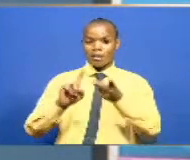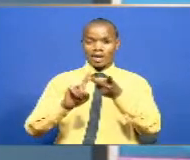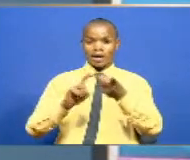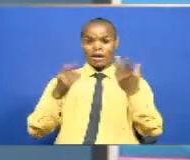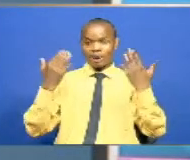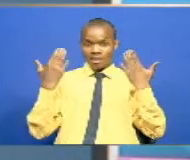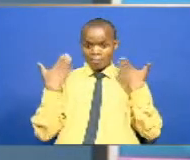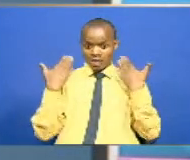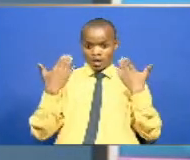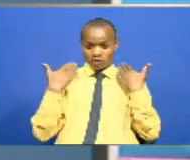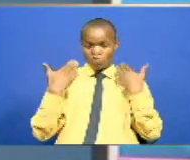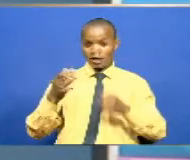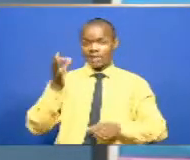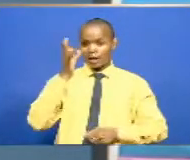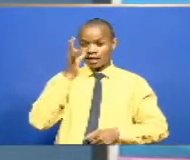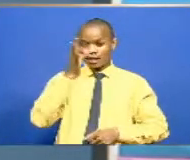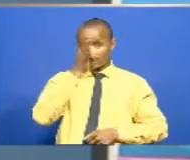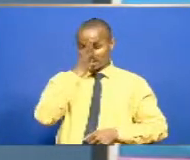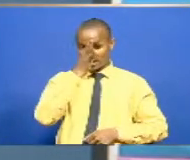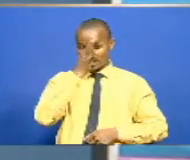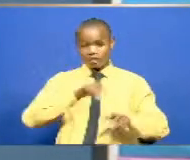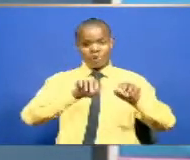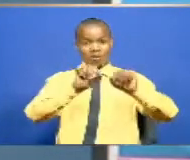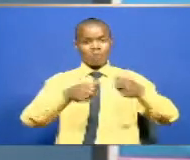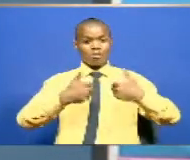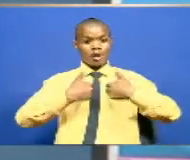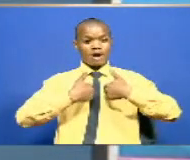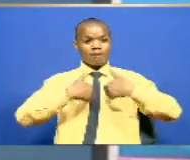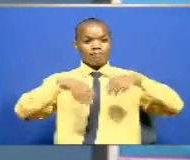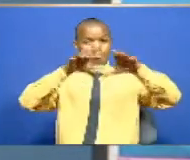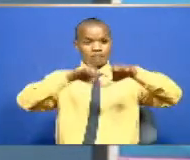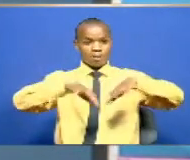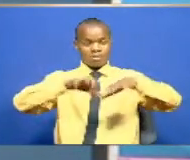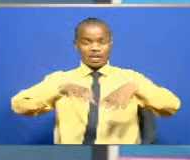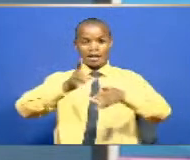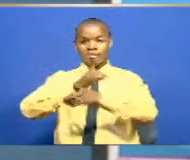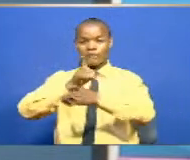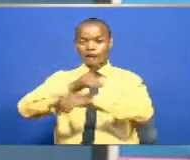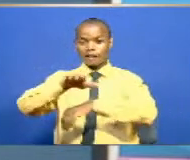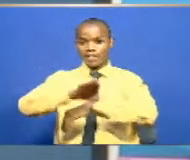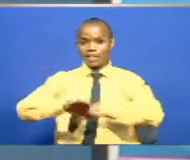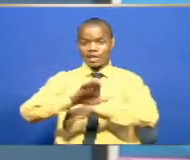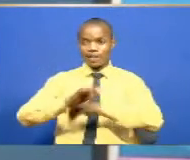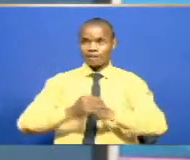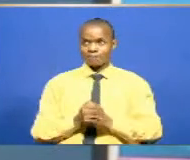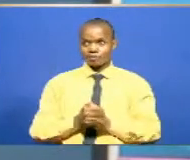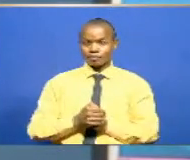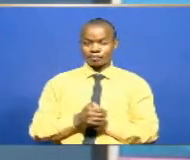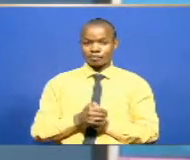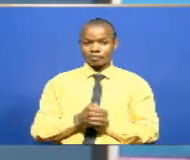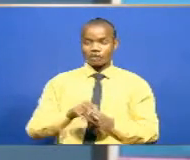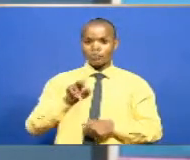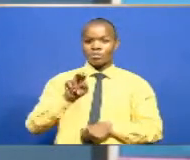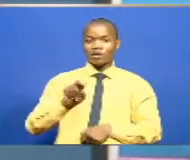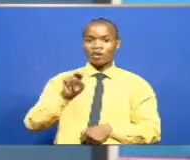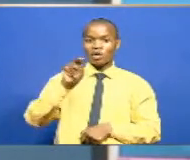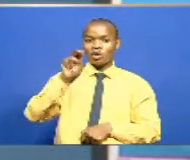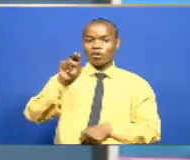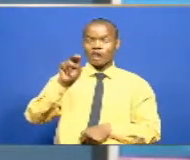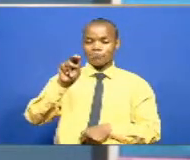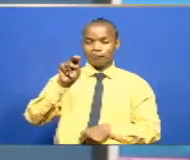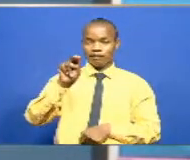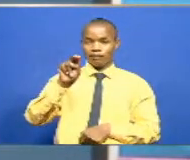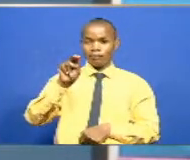na viunga vyake kunatarajiwa kuna rasharasha za mvua katika sehemu chache. Kaskazini mashariki na maeneo ya Ziwa Turkana kutendelea kuwa